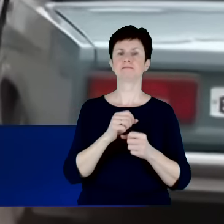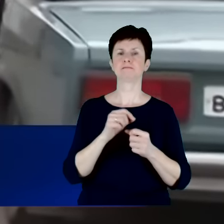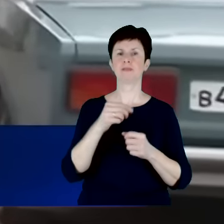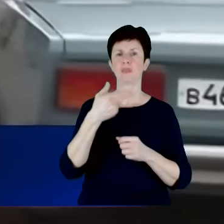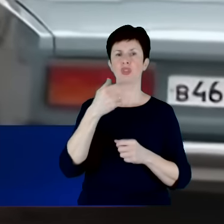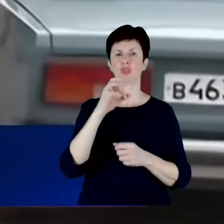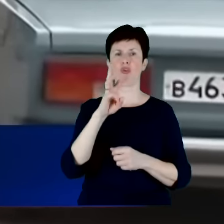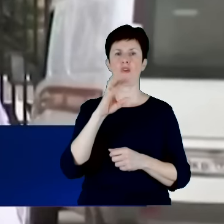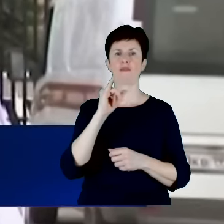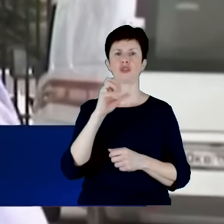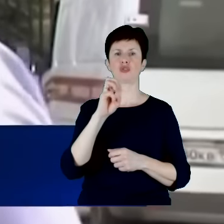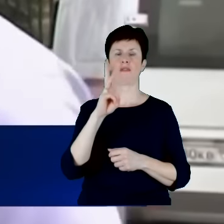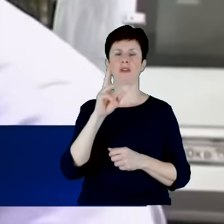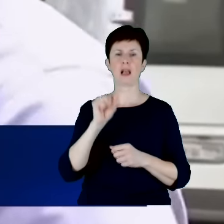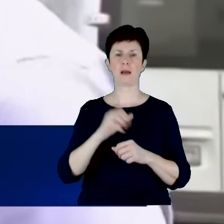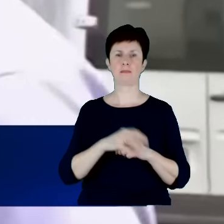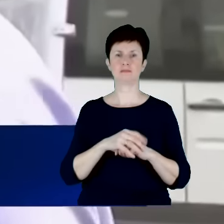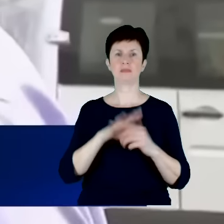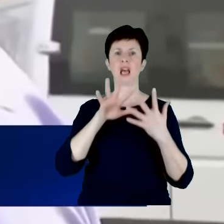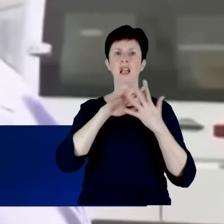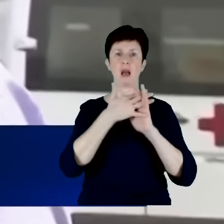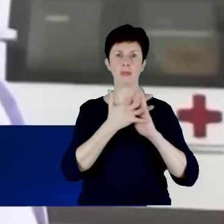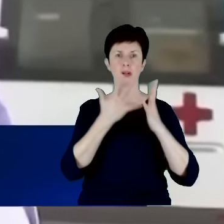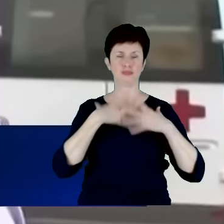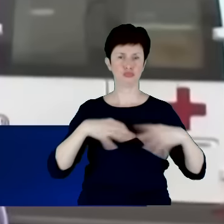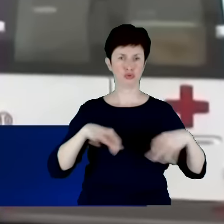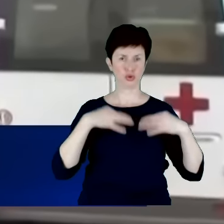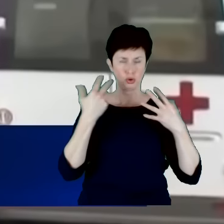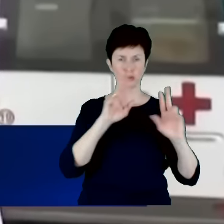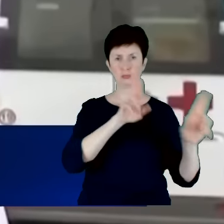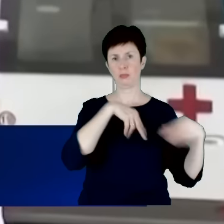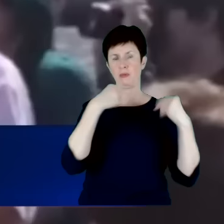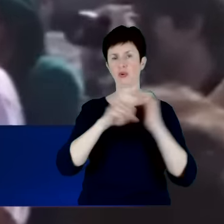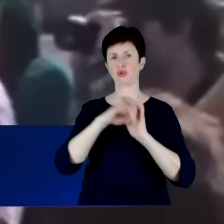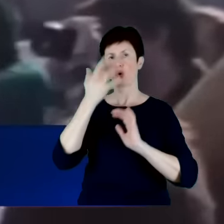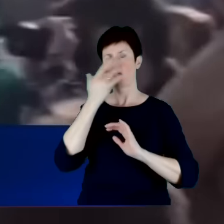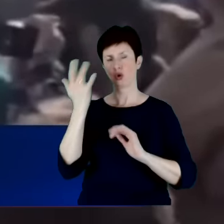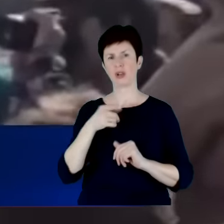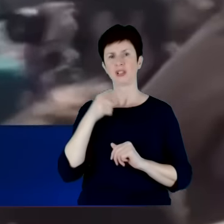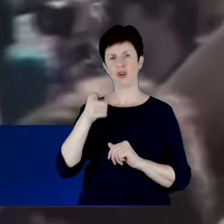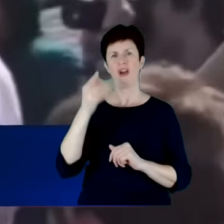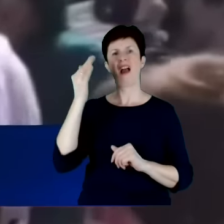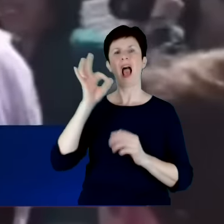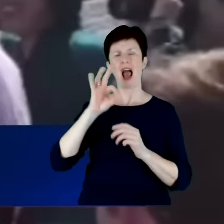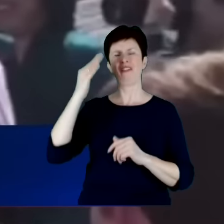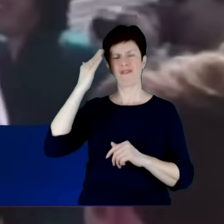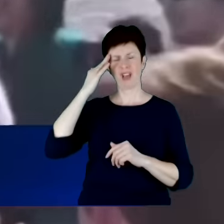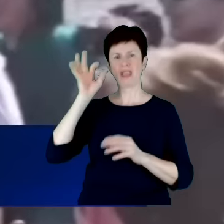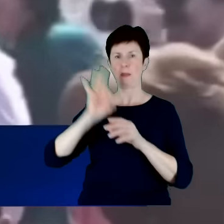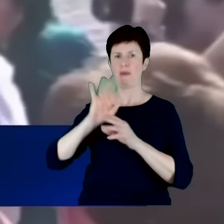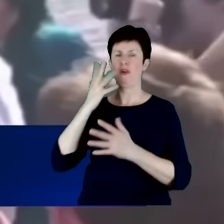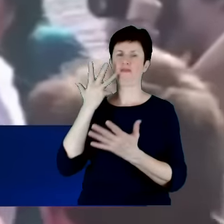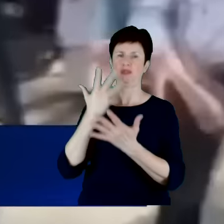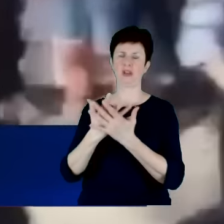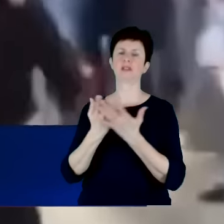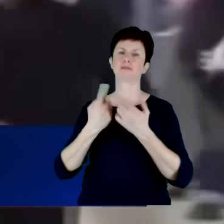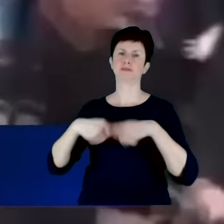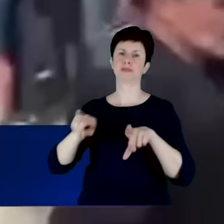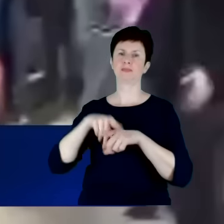Po rehabilitacji Nawalny postanowił wrócić do Rosji, mimo że spodziewał się uwięzienia. W 2021